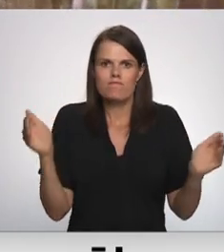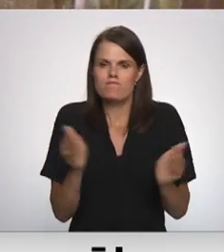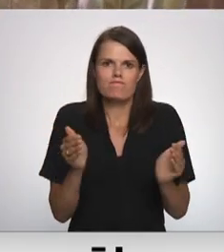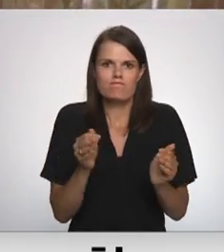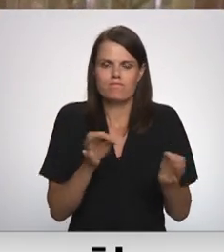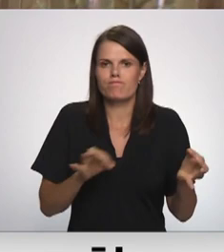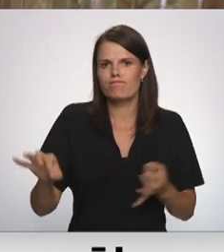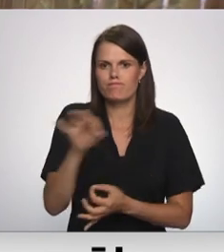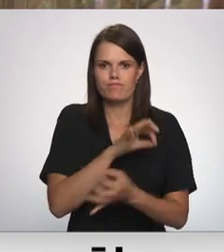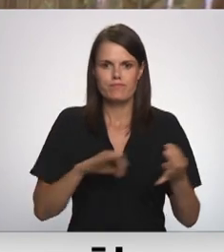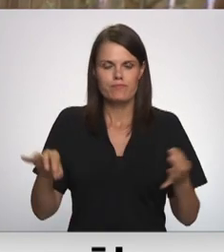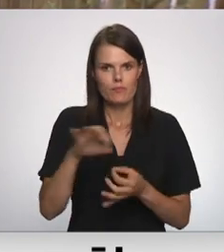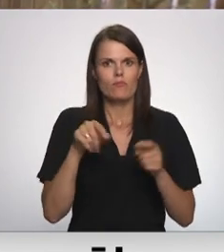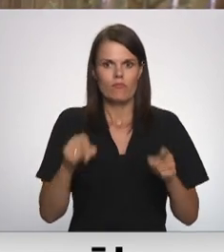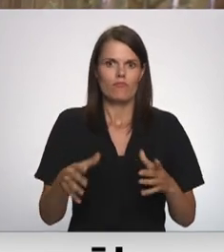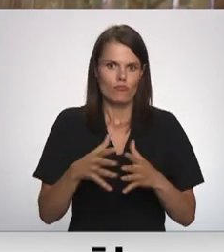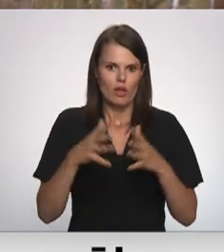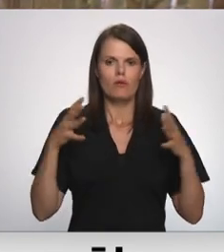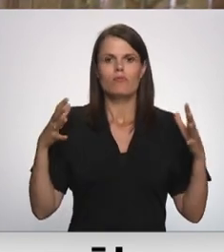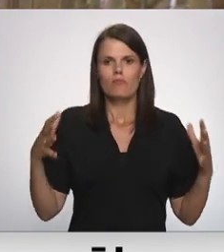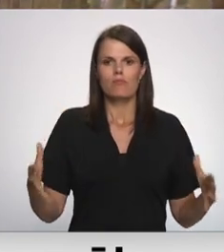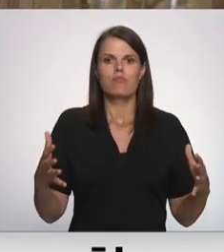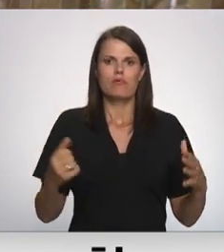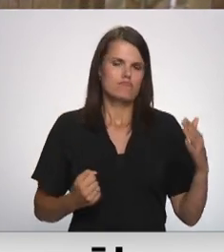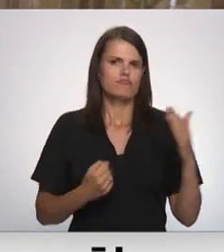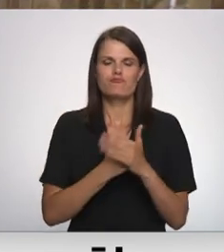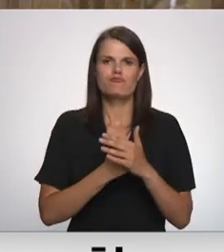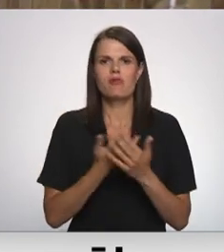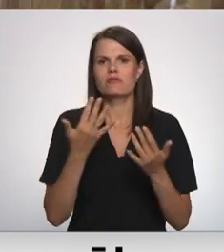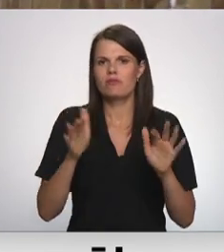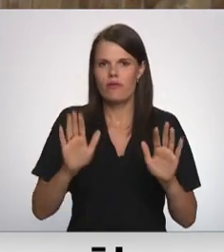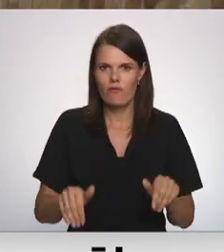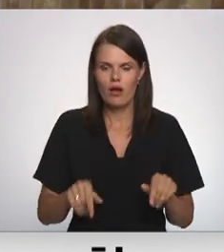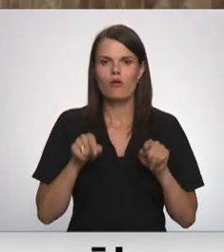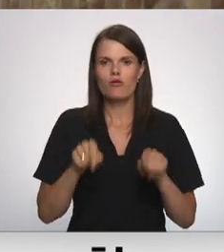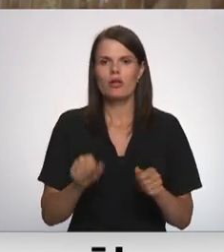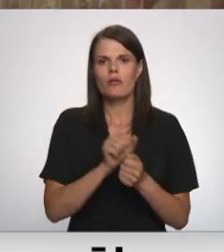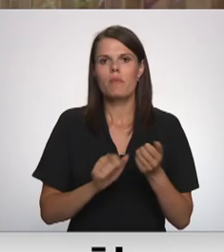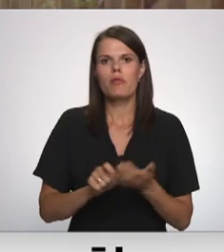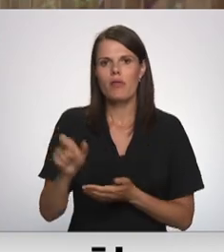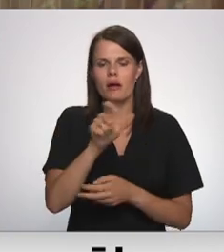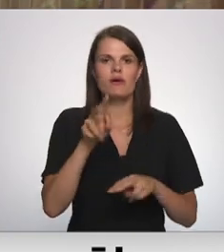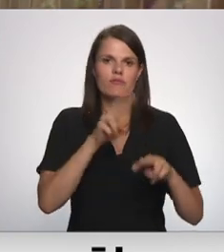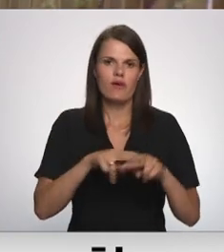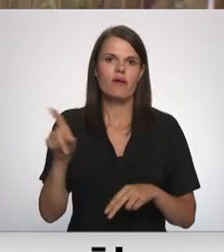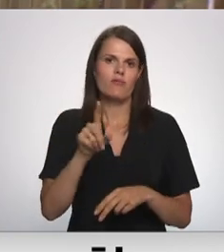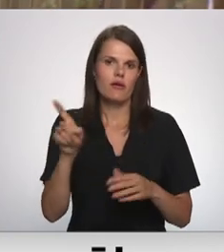labturības prasības minimālajām prasībām, bet esam nu, tāda pa maksimumu paņēmuši, jo Līgatnes dabas takās vietu ir